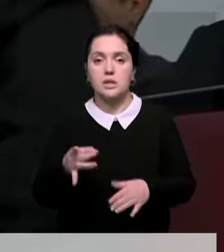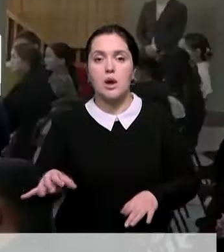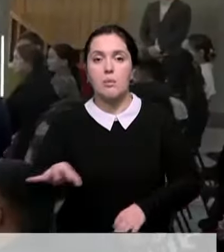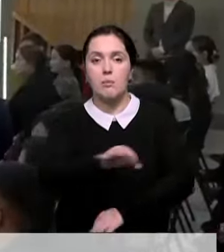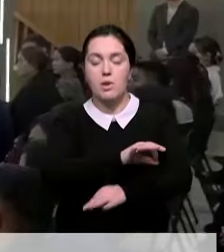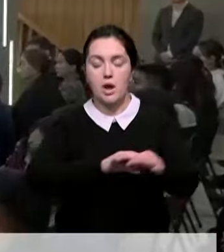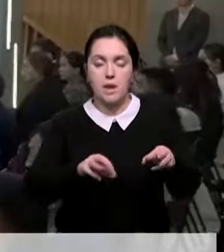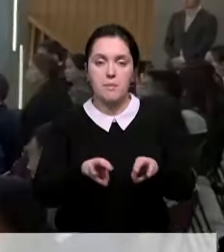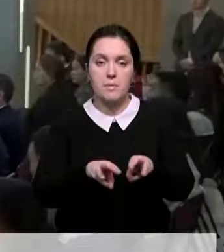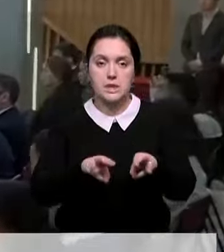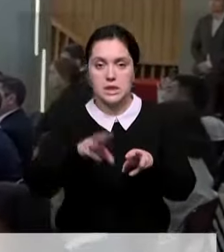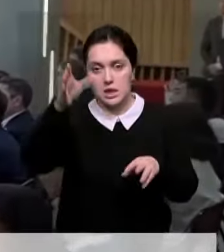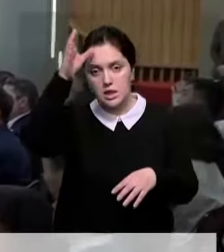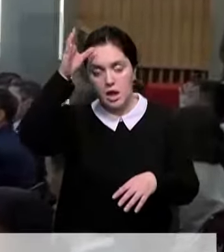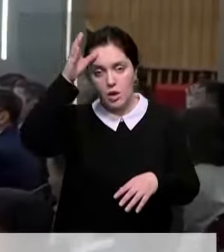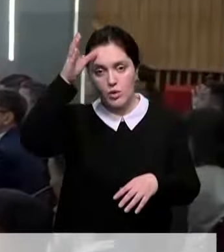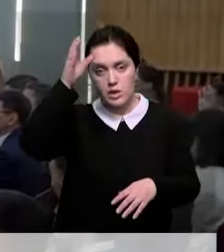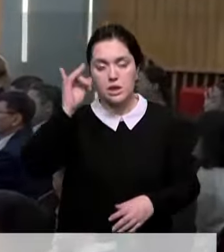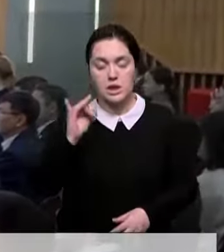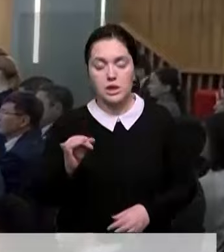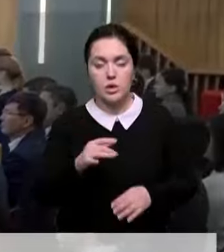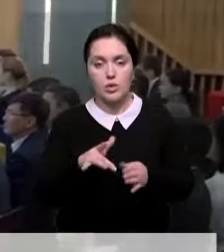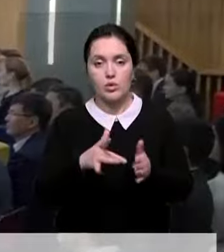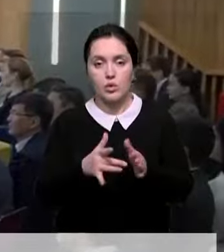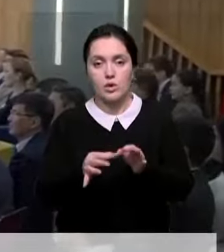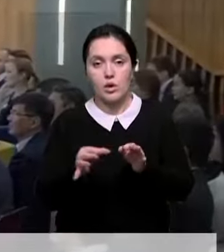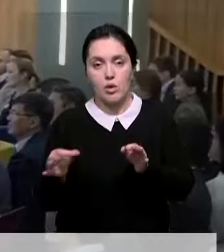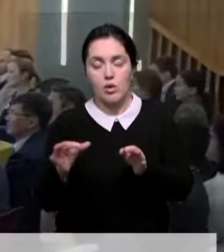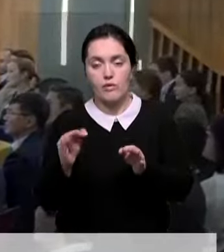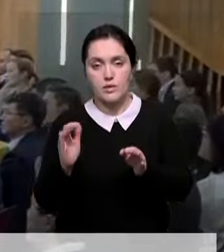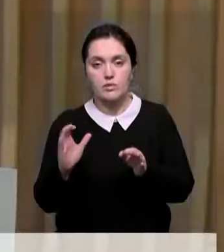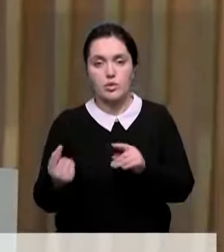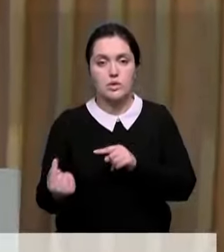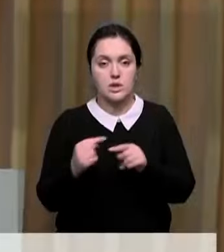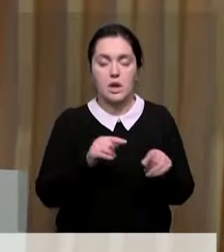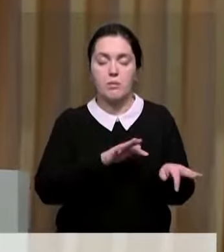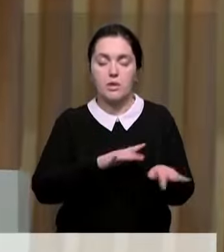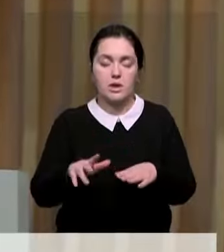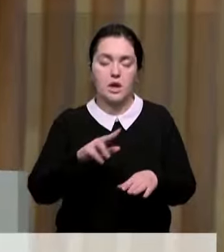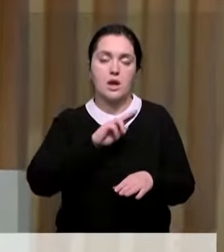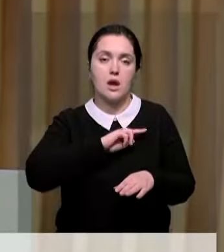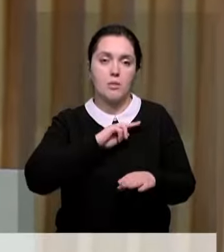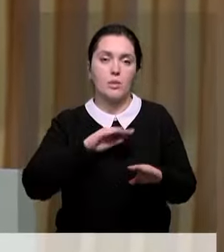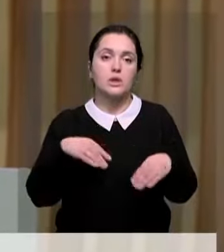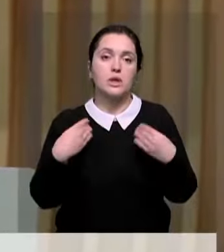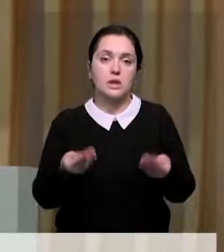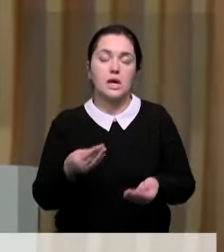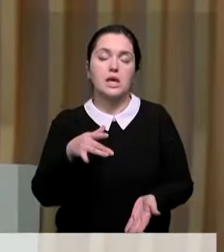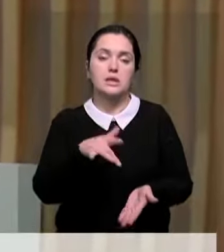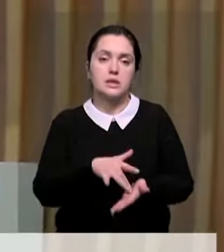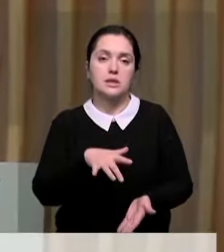офис при Министерстве науки и высшего образования и региональные офисы, которые будут взаимодействовать с работодателями, центрами занятости